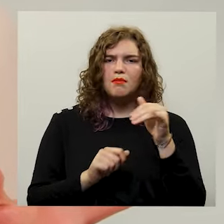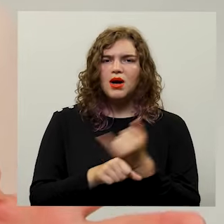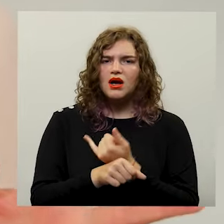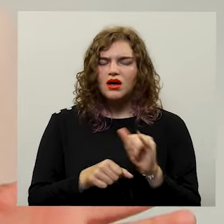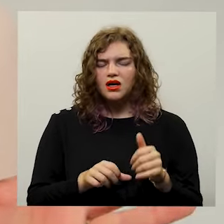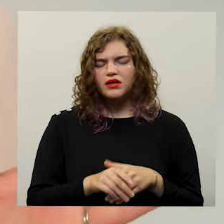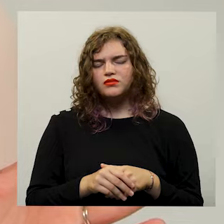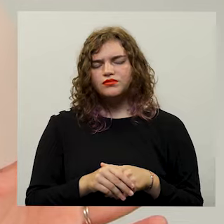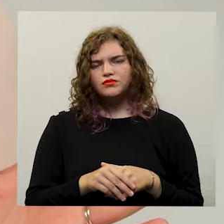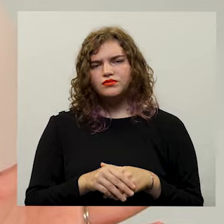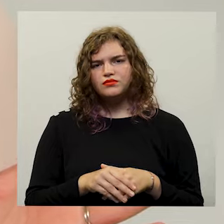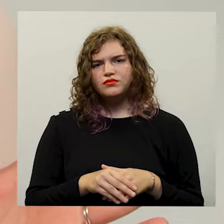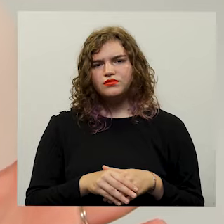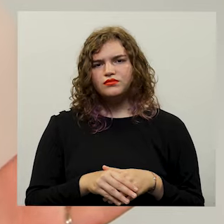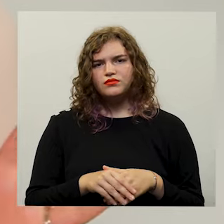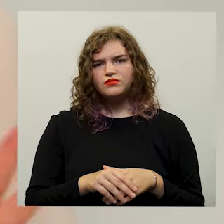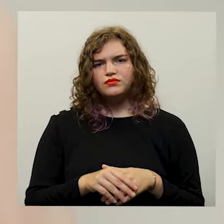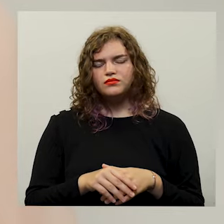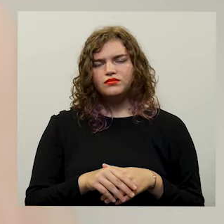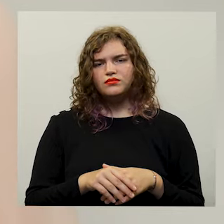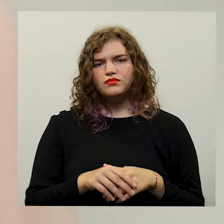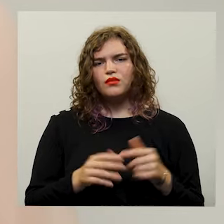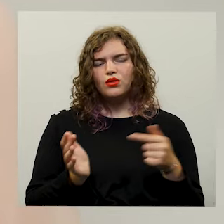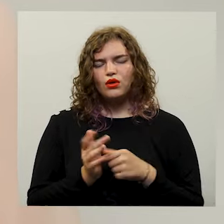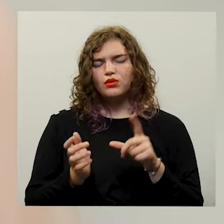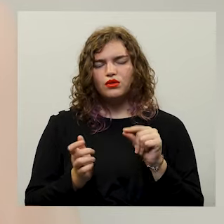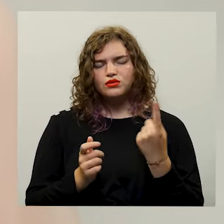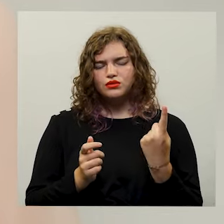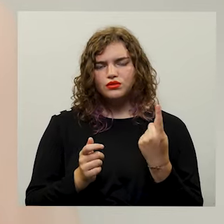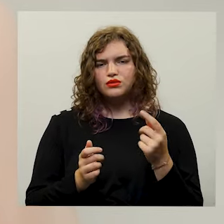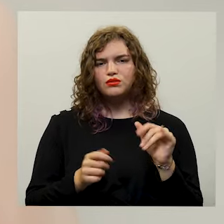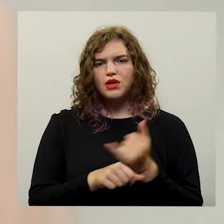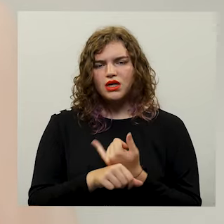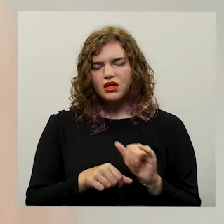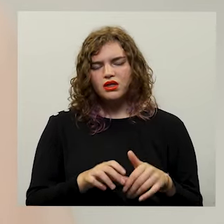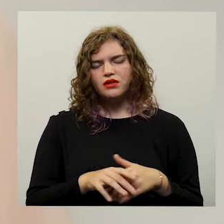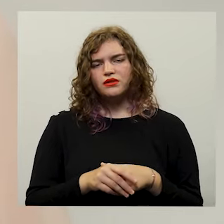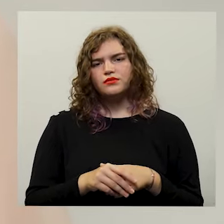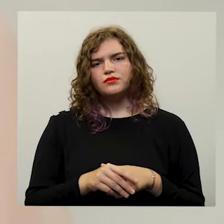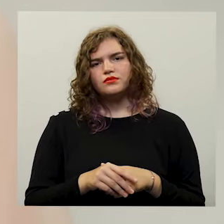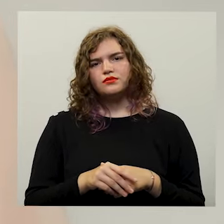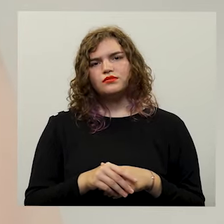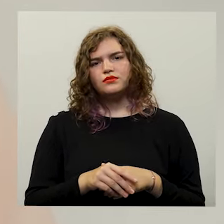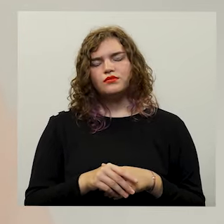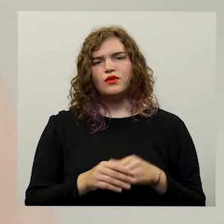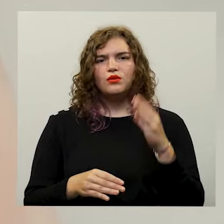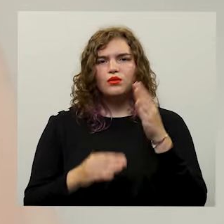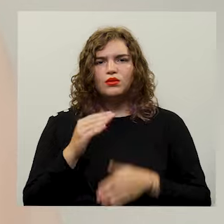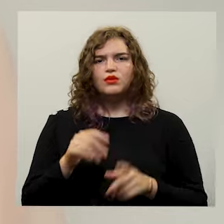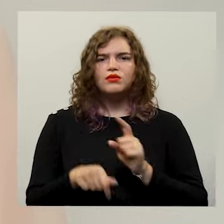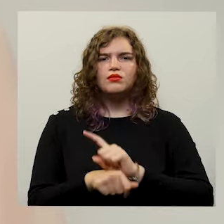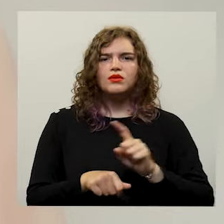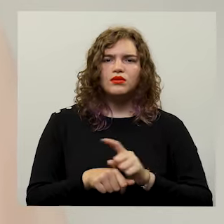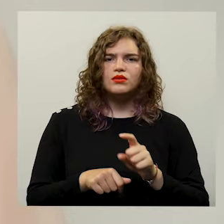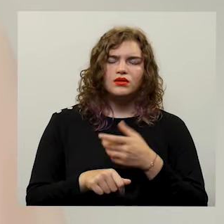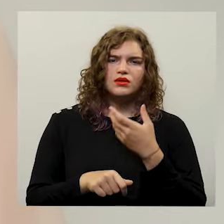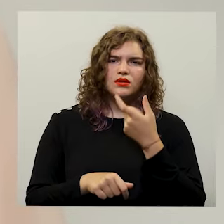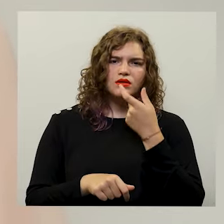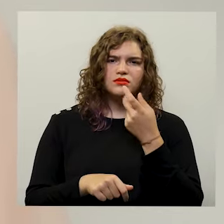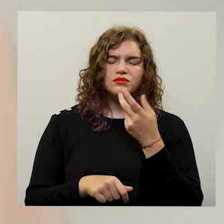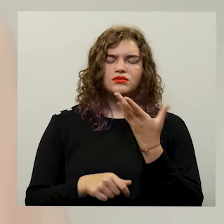fost când... 2021? 2021, în mai, ultimul lucru de care s-a lăsat au fost